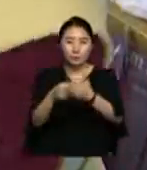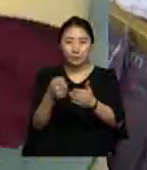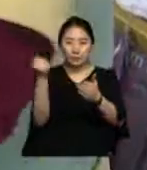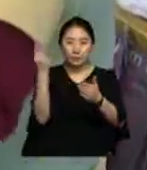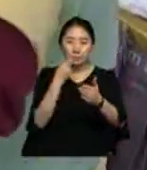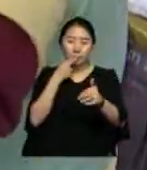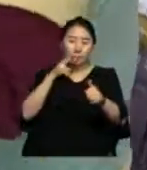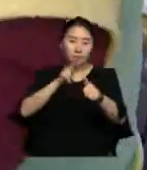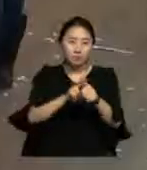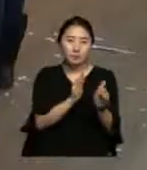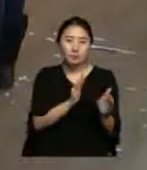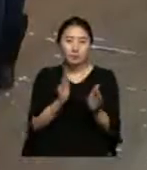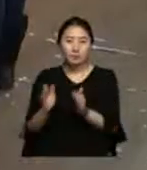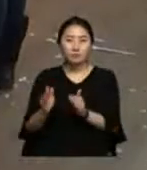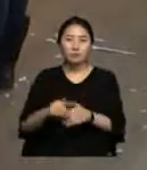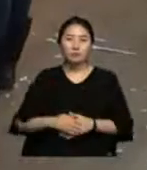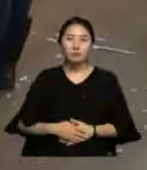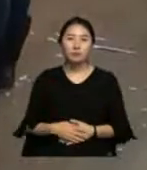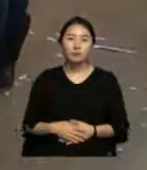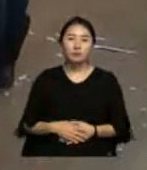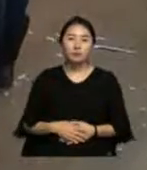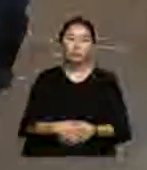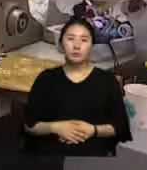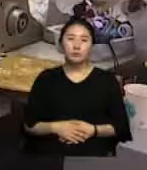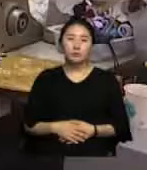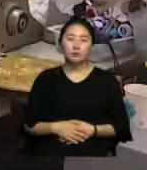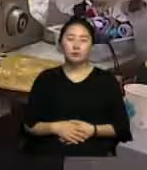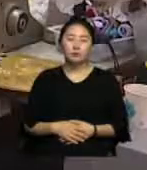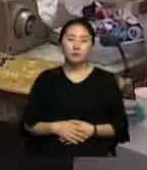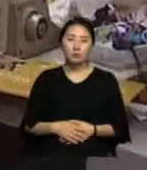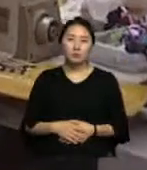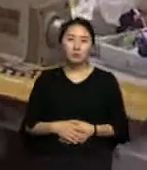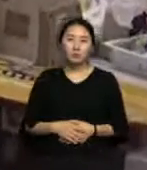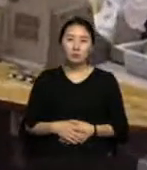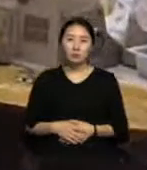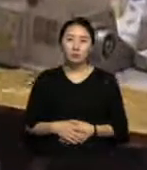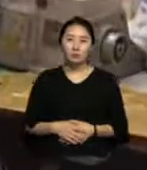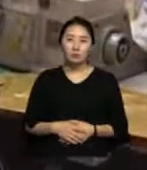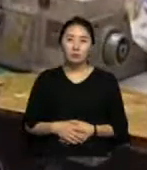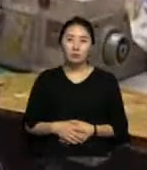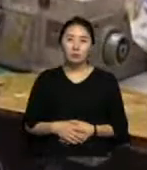제도약할 준비를 하고 있습니다. 딜라이브 서울경기 케이블TV 진기훈입니다.